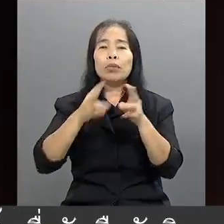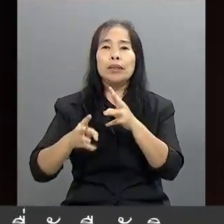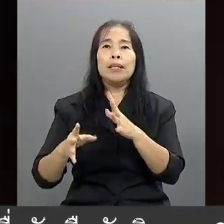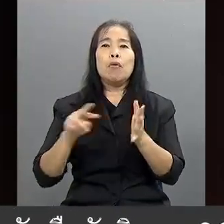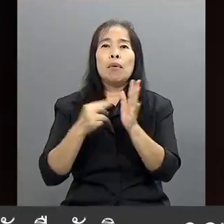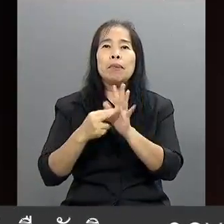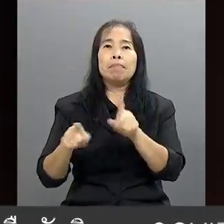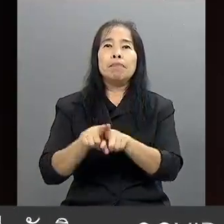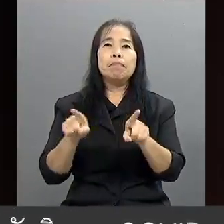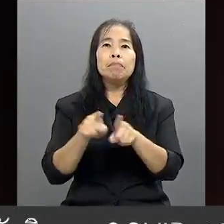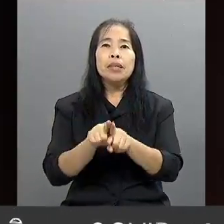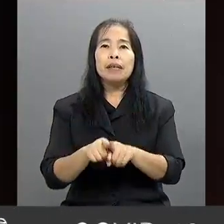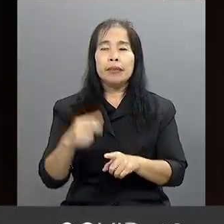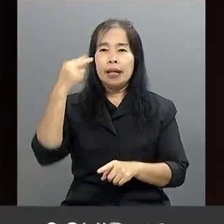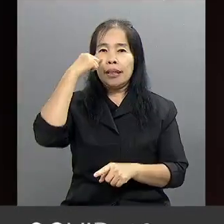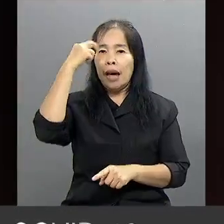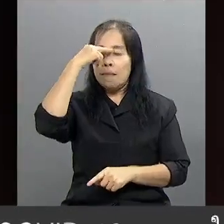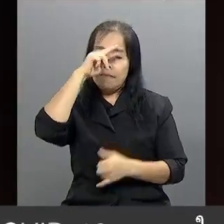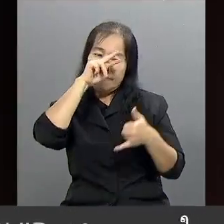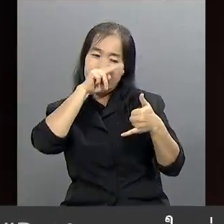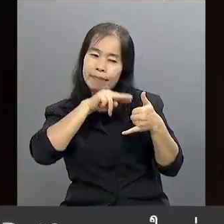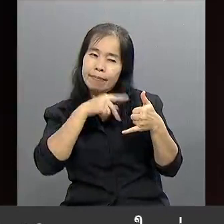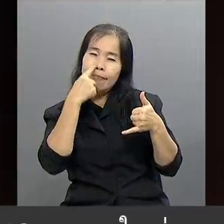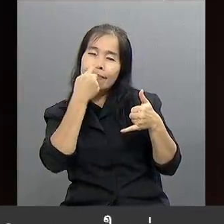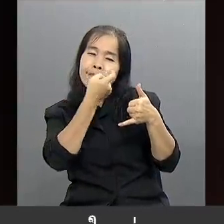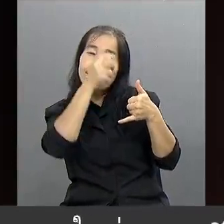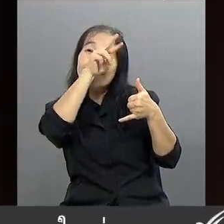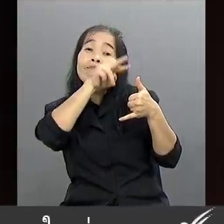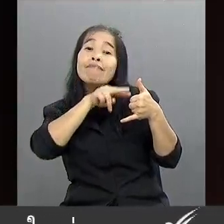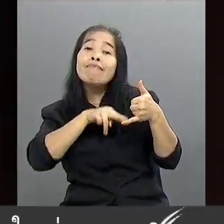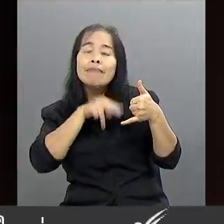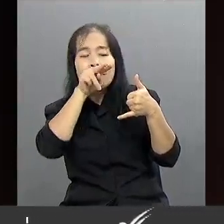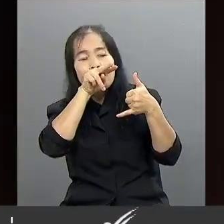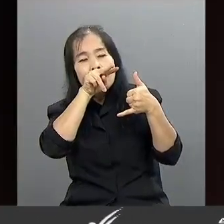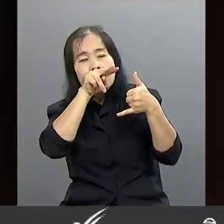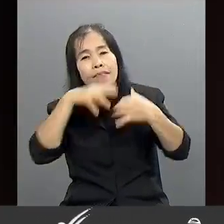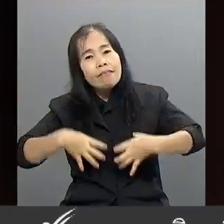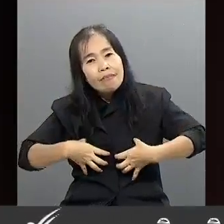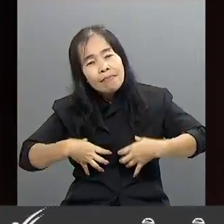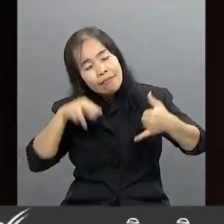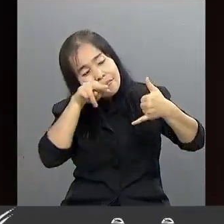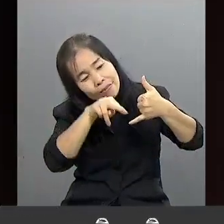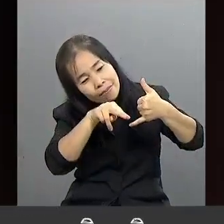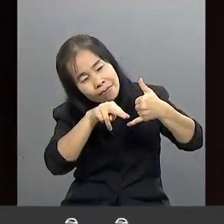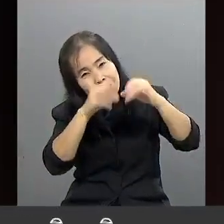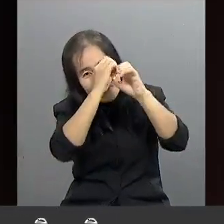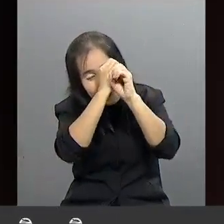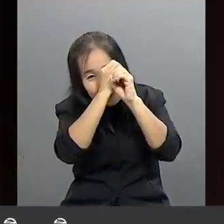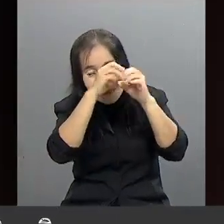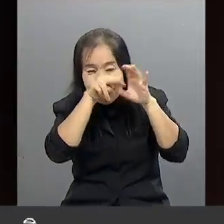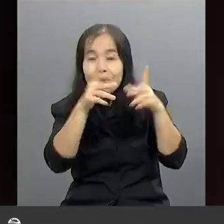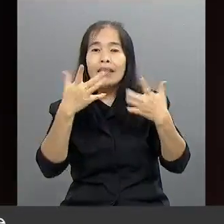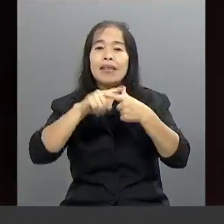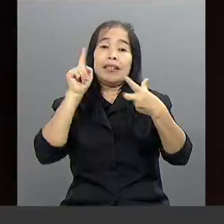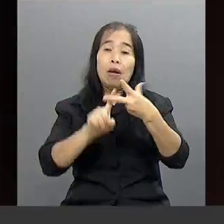คือการอาจารย์ด้วยสายตาหรือการสื่อสารอื่นๆเช่นจ้องมองของสงวนหรือว่าทำมองค่ะและ 3ล่วงละเมิดทางเพศ